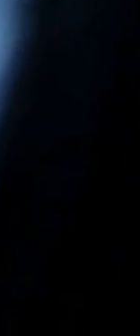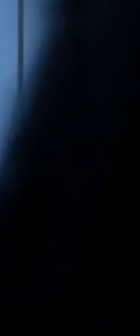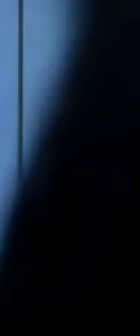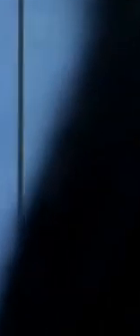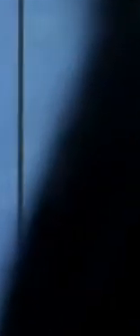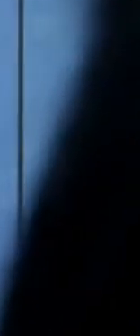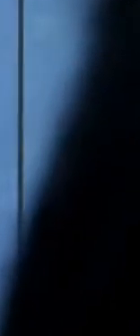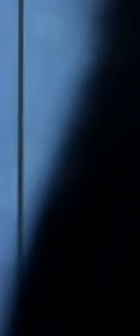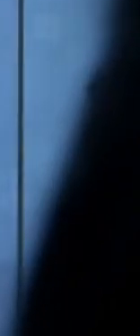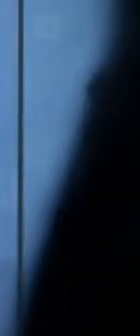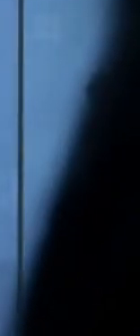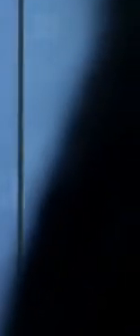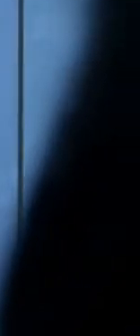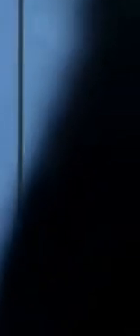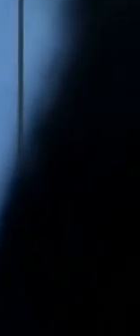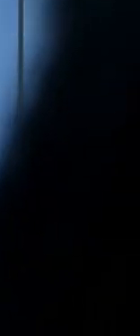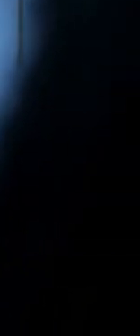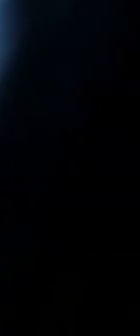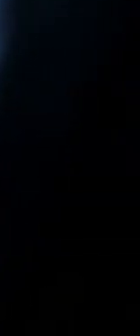회수해야 합니다.